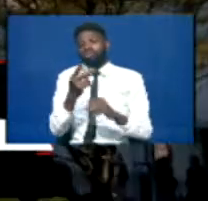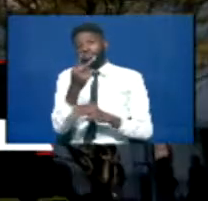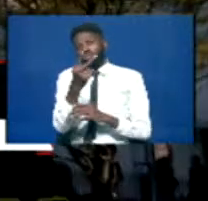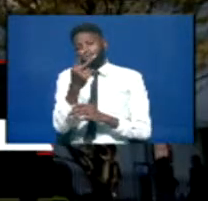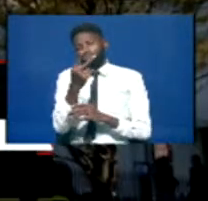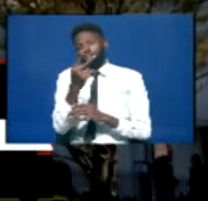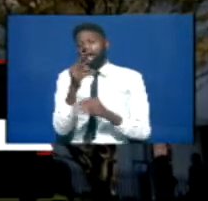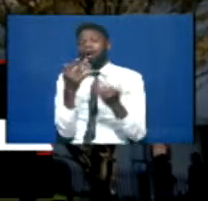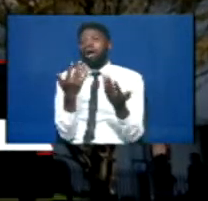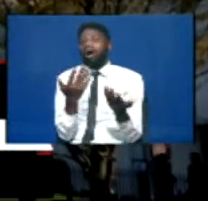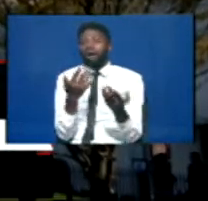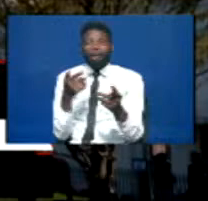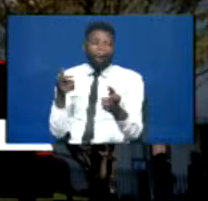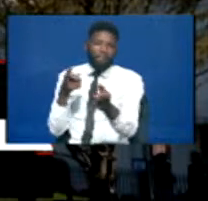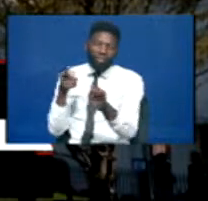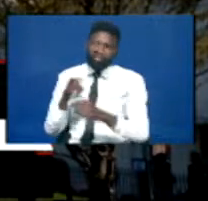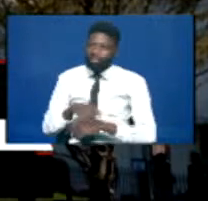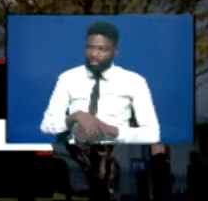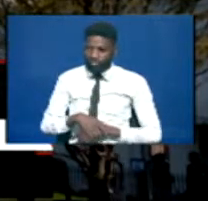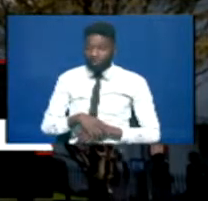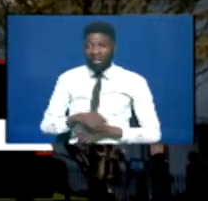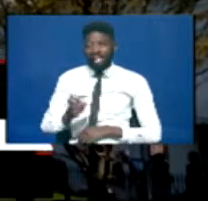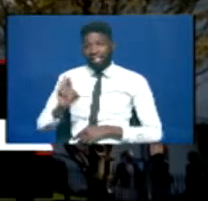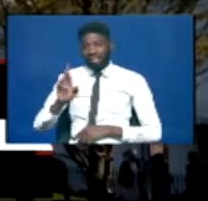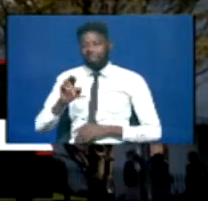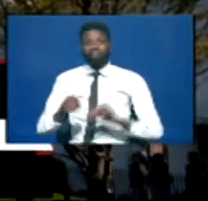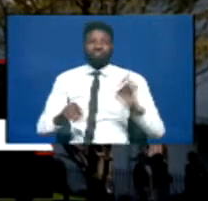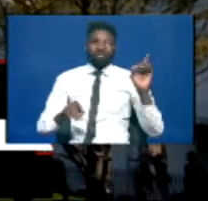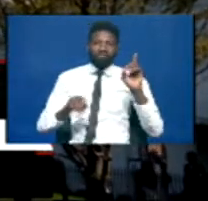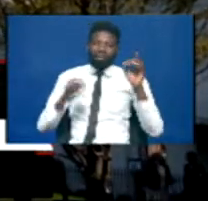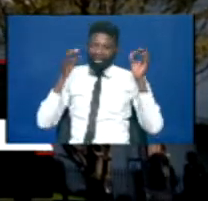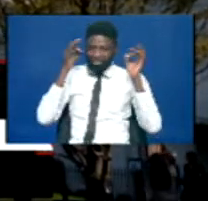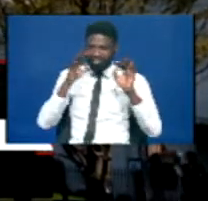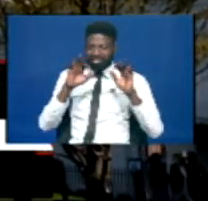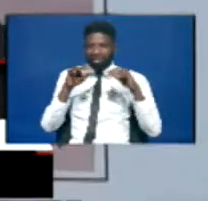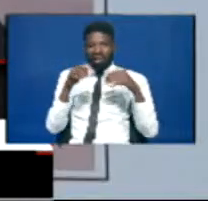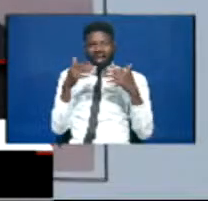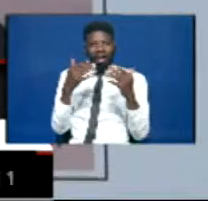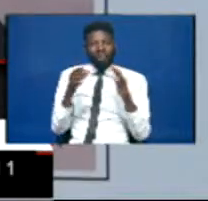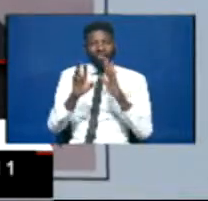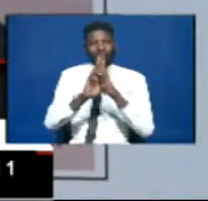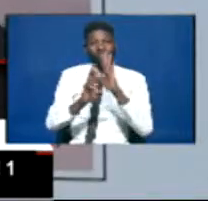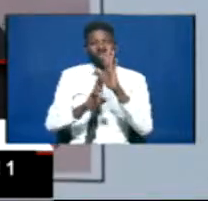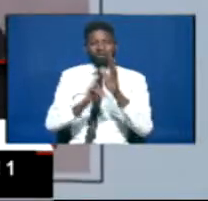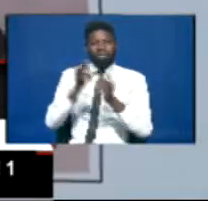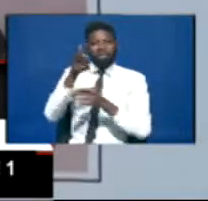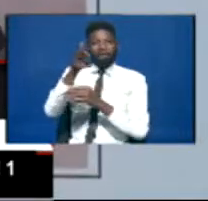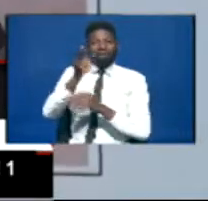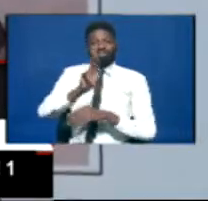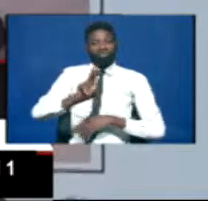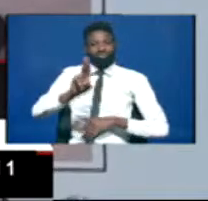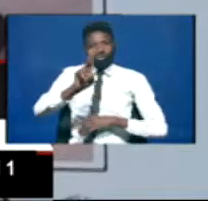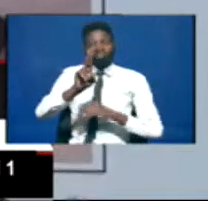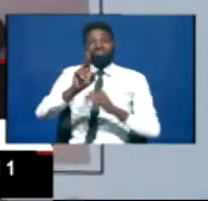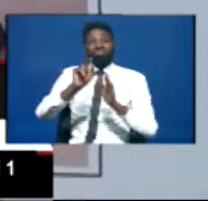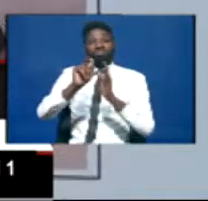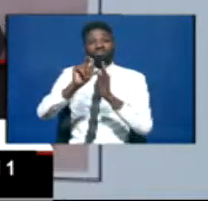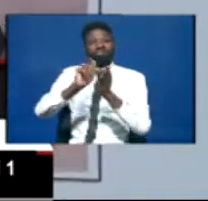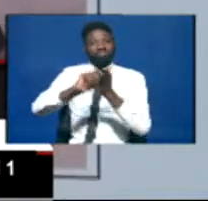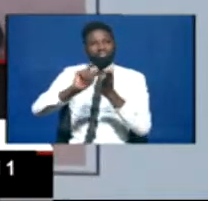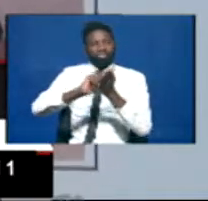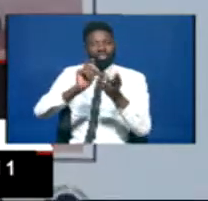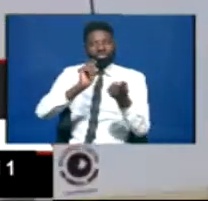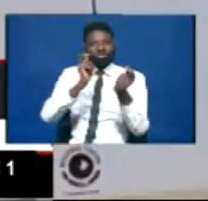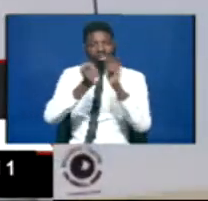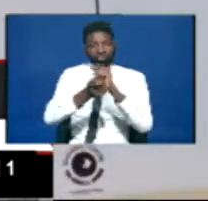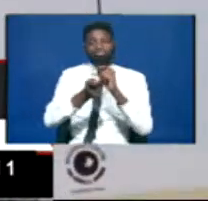vya Democratic na Republican wanajadili hatua za marekebisho ya matumizi ya bunduki, huku kamati ya bunge hilo ikiidhinisha sheria